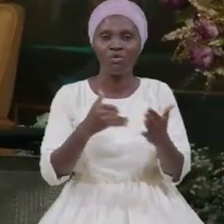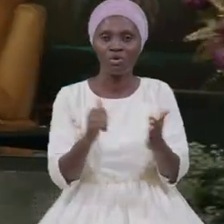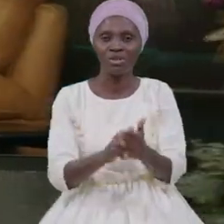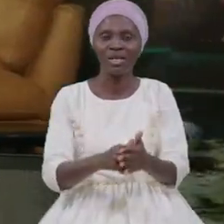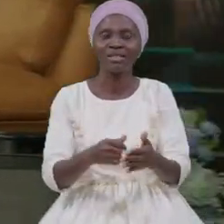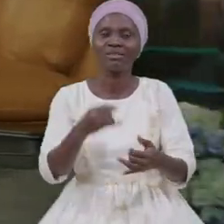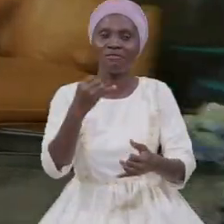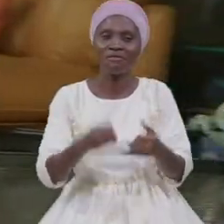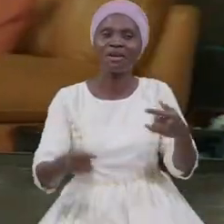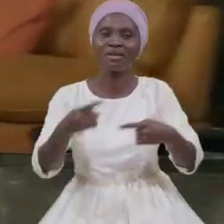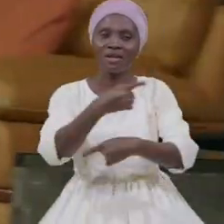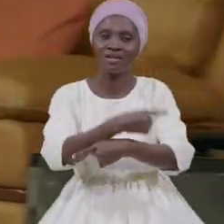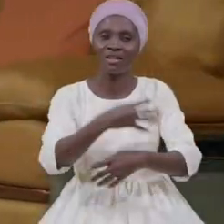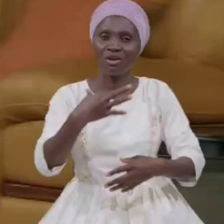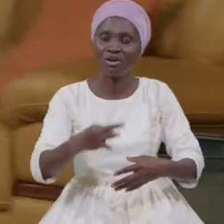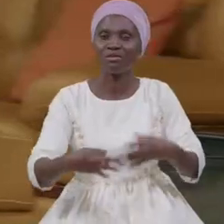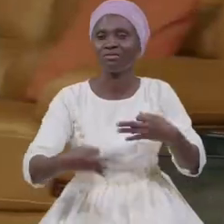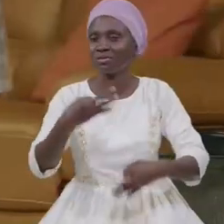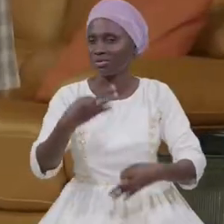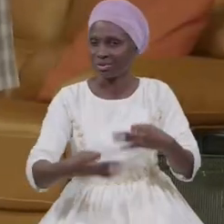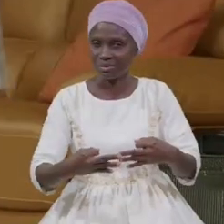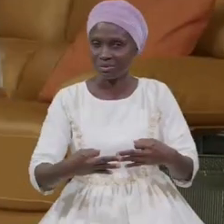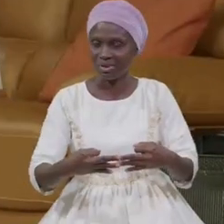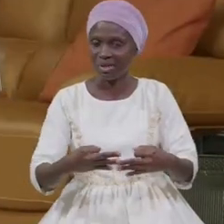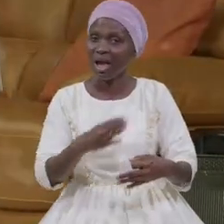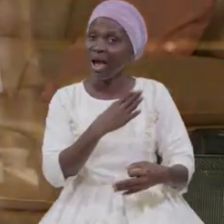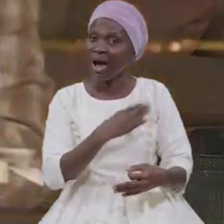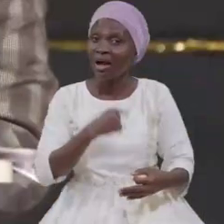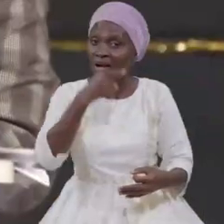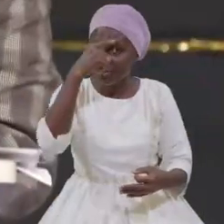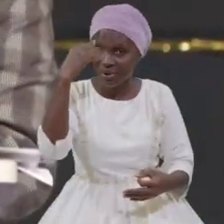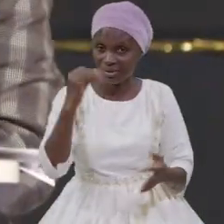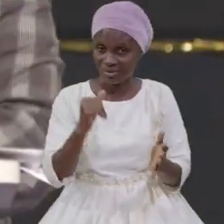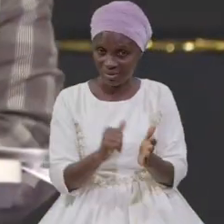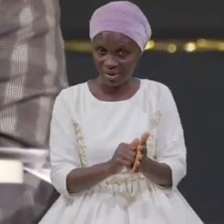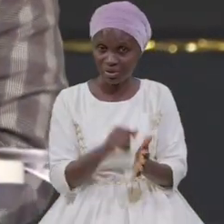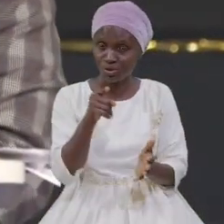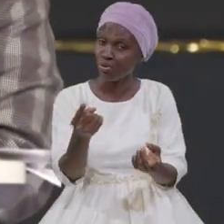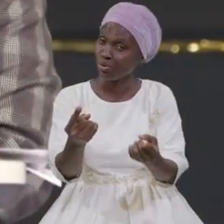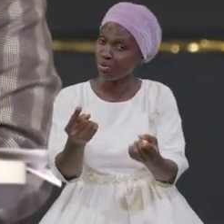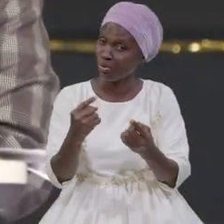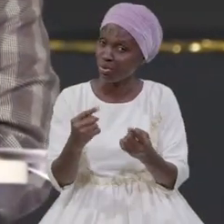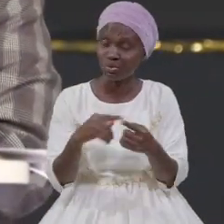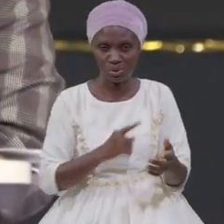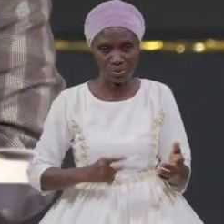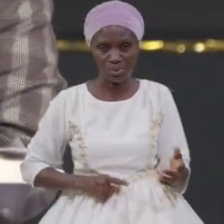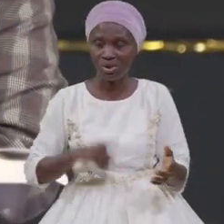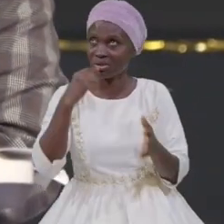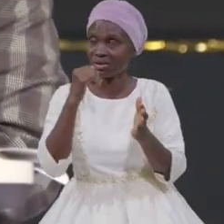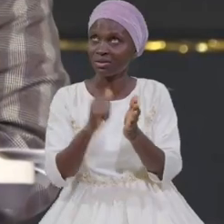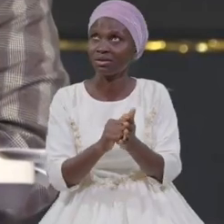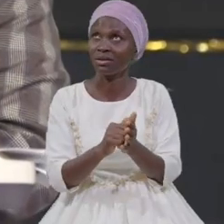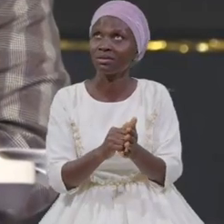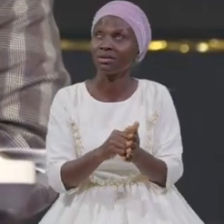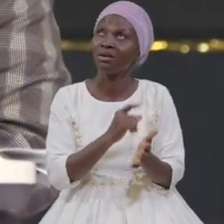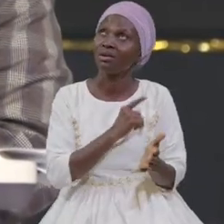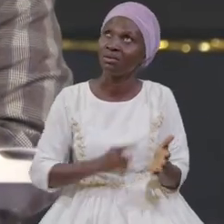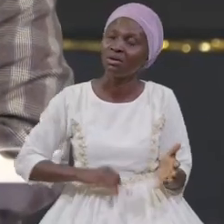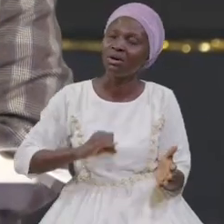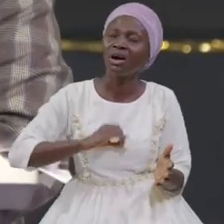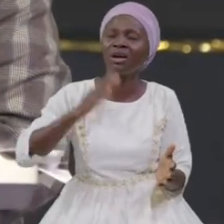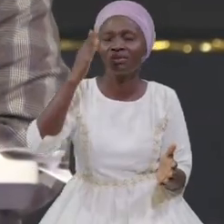Ainsi donc, comme tu viens au Seigneur et tu dis, Seigneur, je sais que mes péchés sont